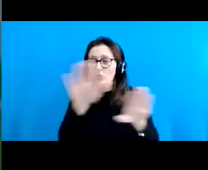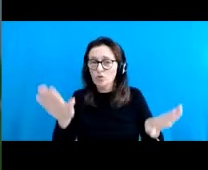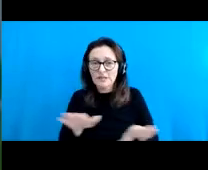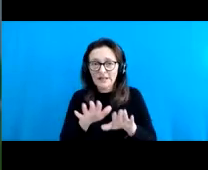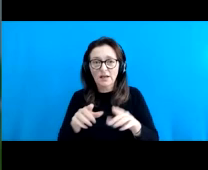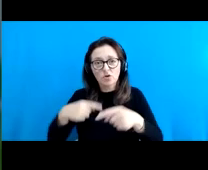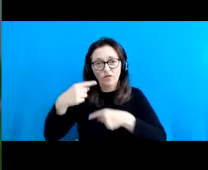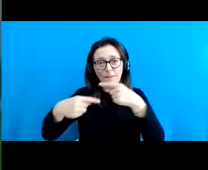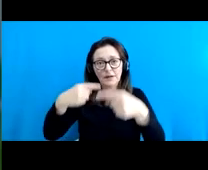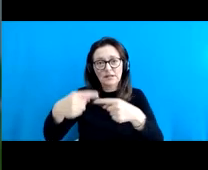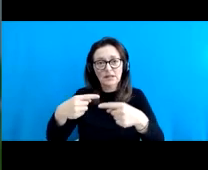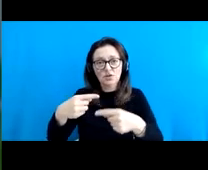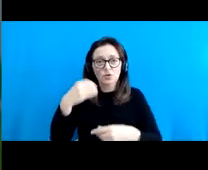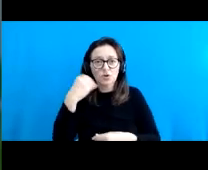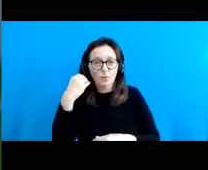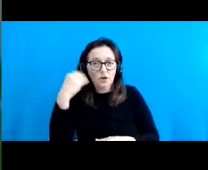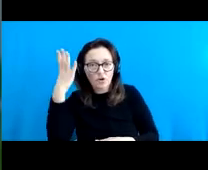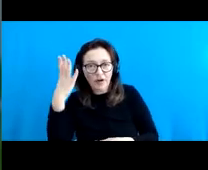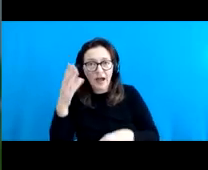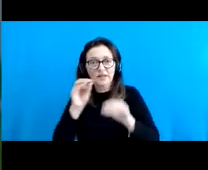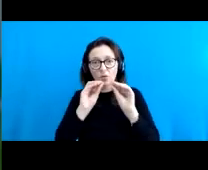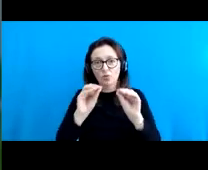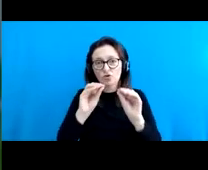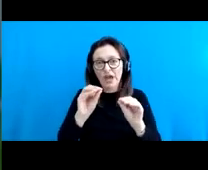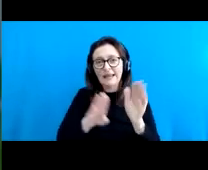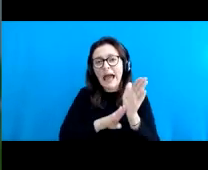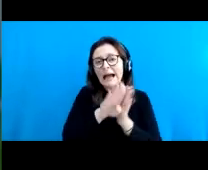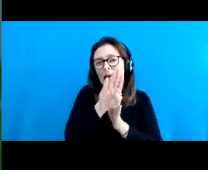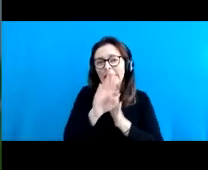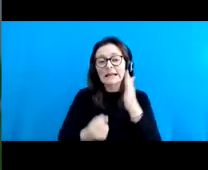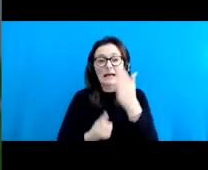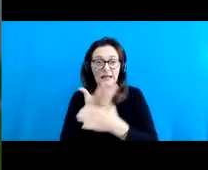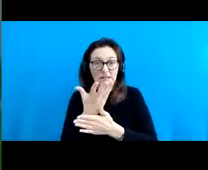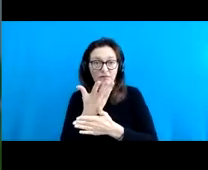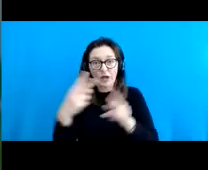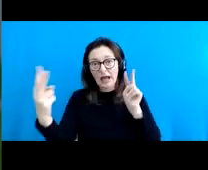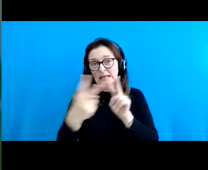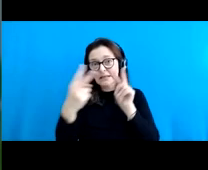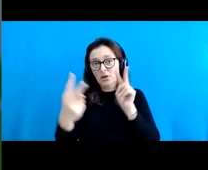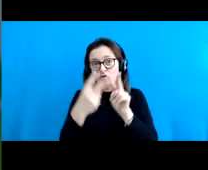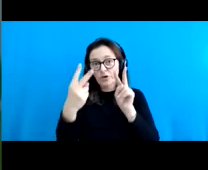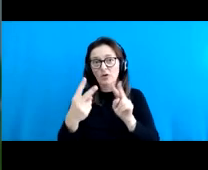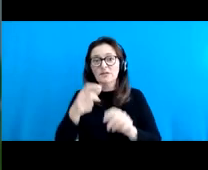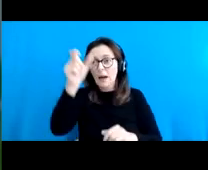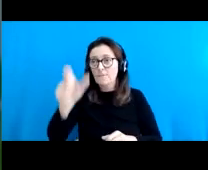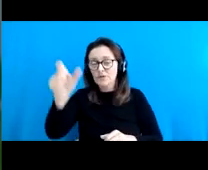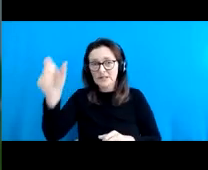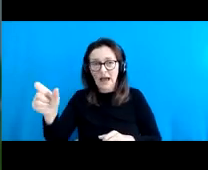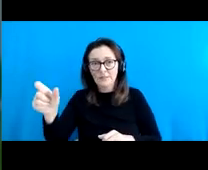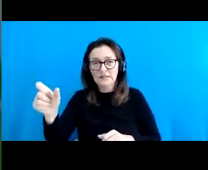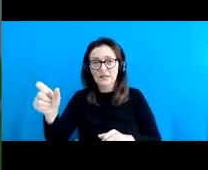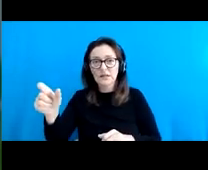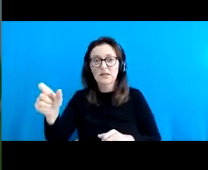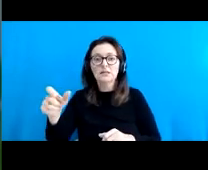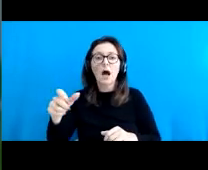učenja, poklicnega dela in kariernega razvoja srečujejo in ukvarjajo s posamezniki z motnjami v duševnem